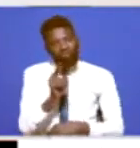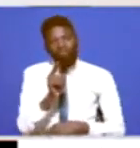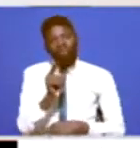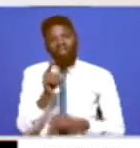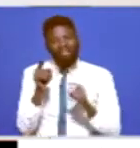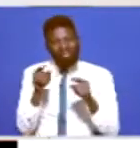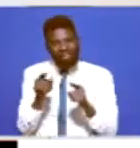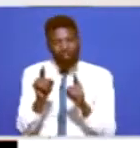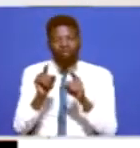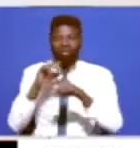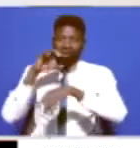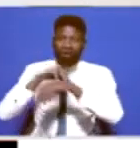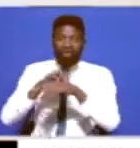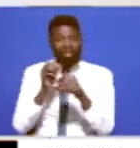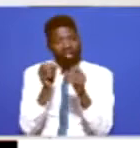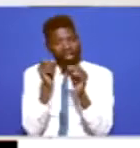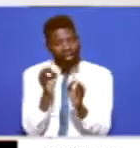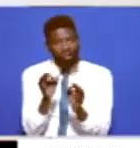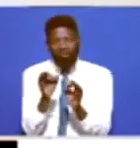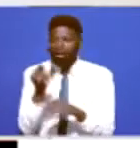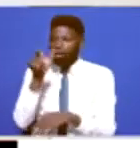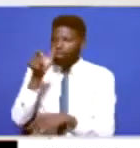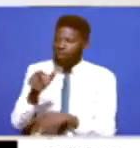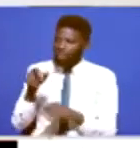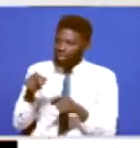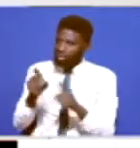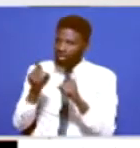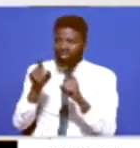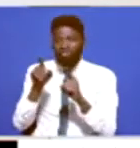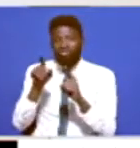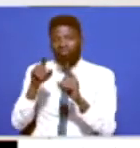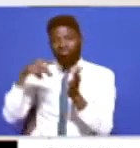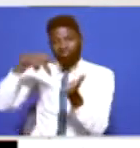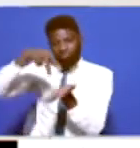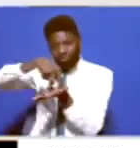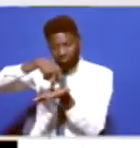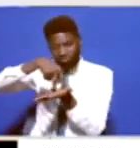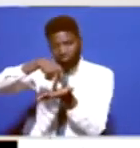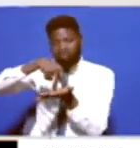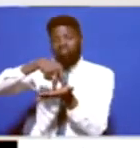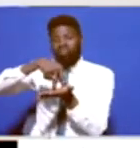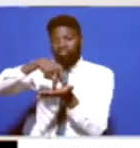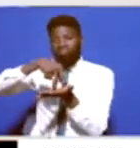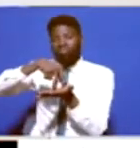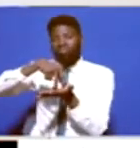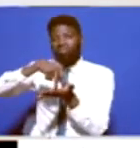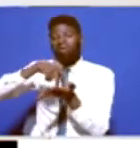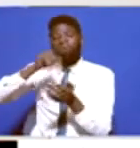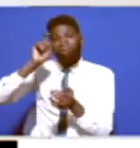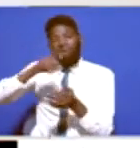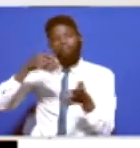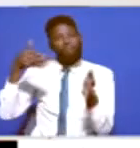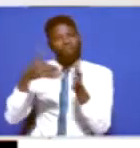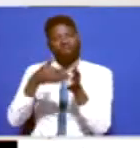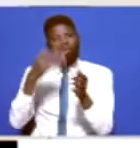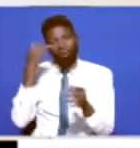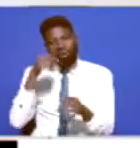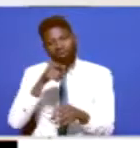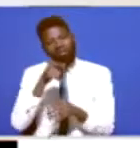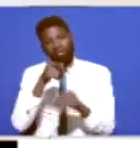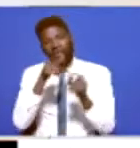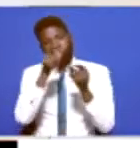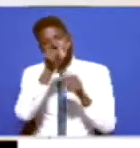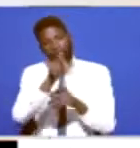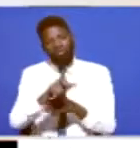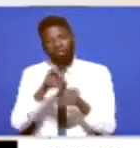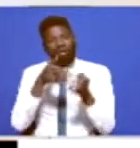wameshika, na kama mtu wako katika rezi ya kutafuta kiti wakataswe, kwa sababu hiyo ni dalili ya kwamba huyu mtu sio kiongozi. Kwa